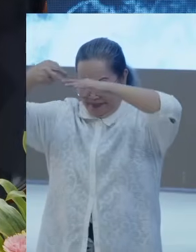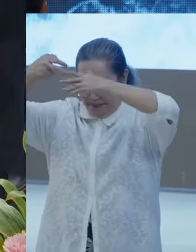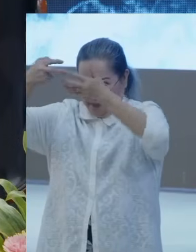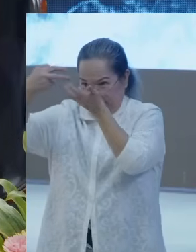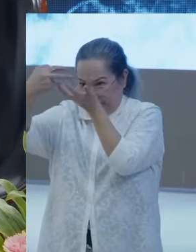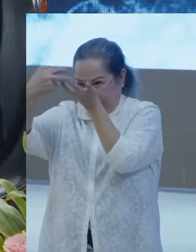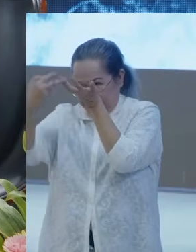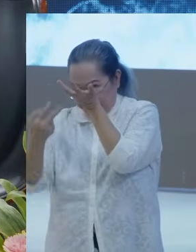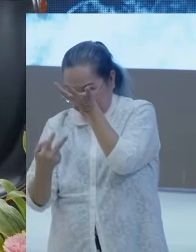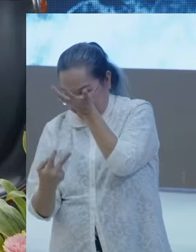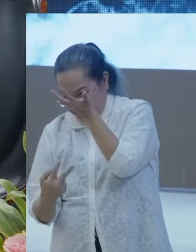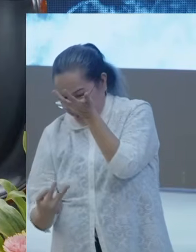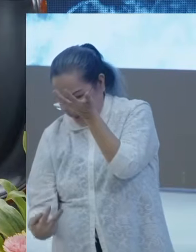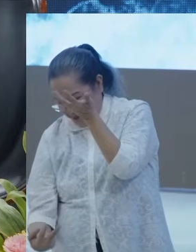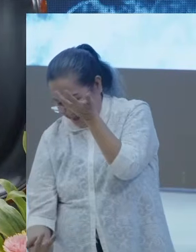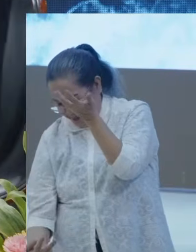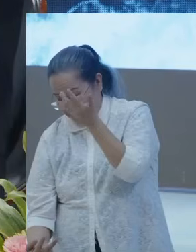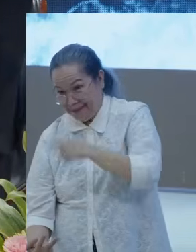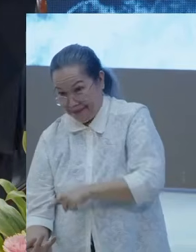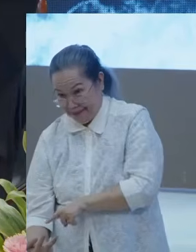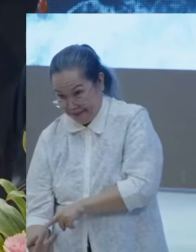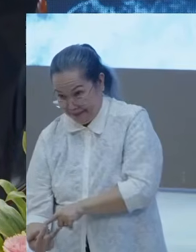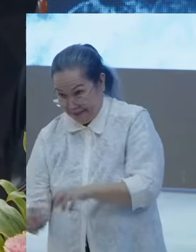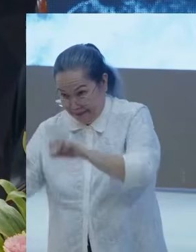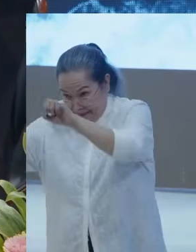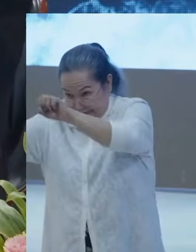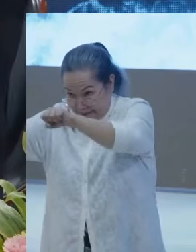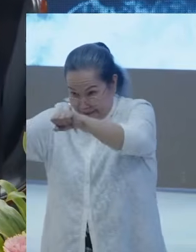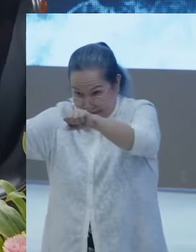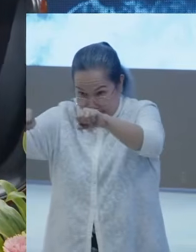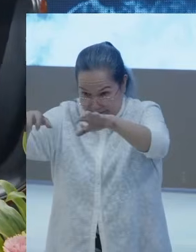hanggang sa pinakailalim ng dagat.